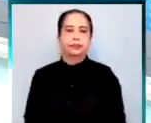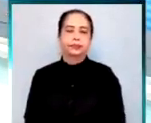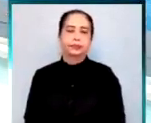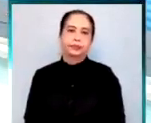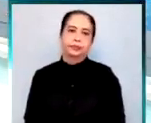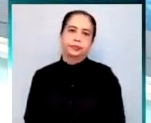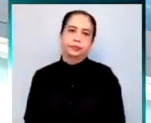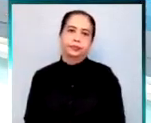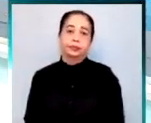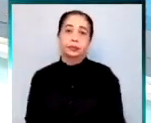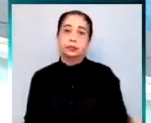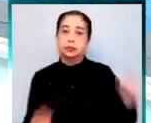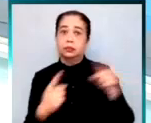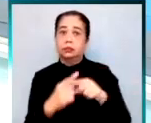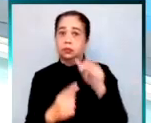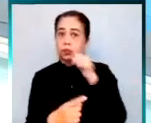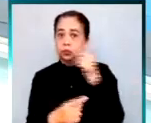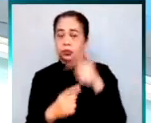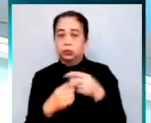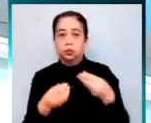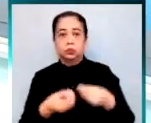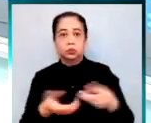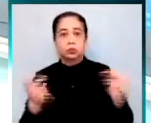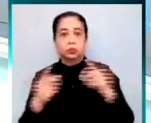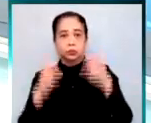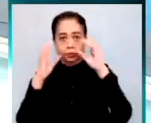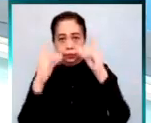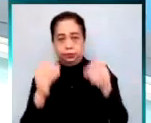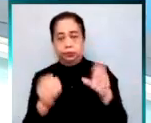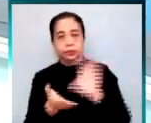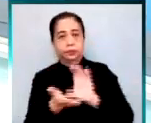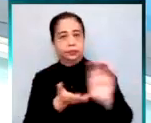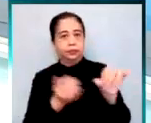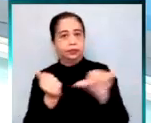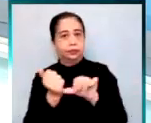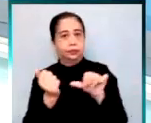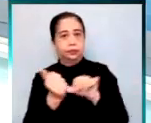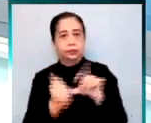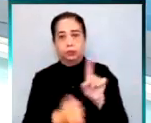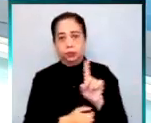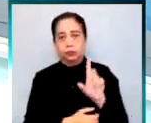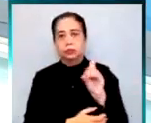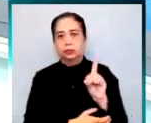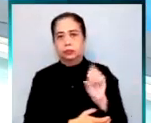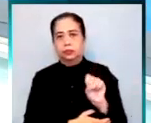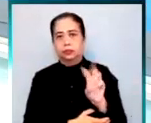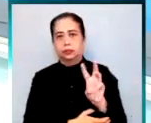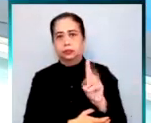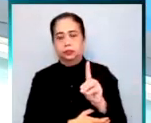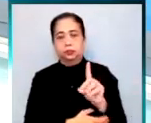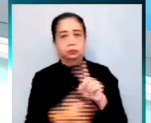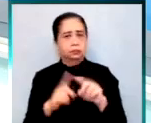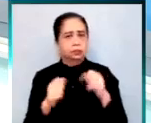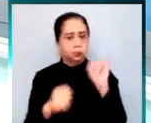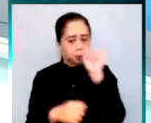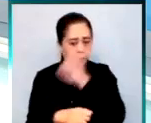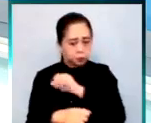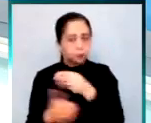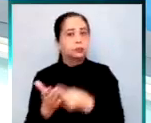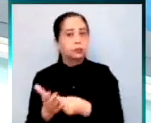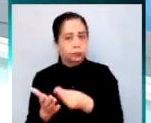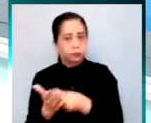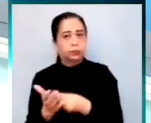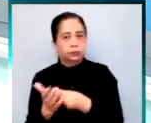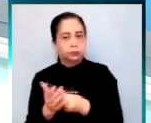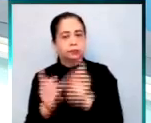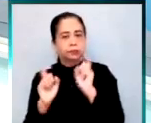Hanggang bukas na lang ang pamamahagi ng educational cash assistance ng DSWD. Pero kung may matitira pang pondo, agad daw